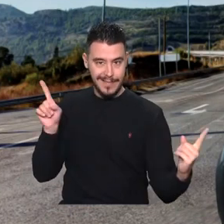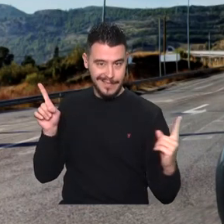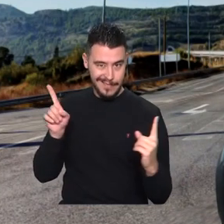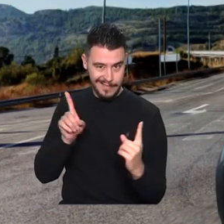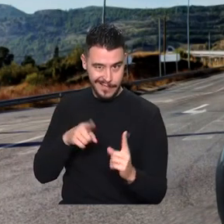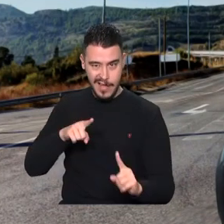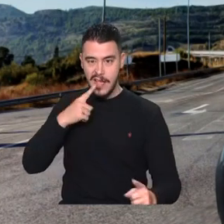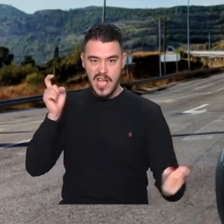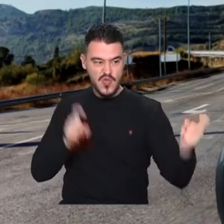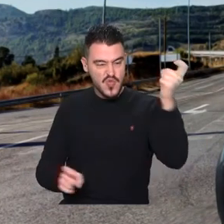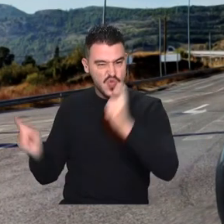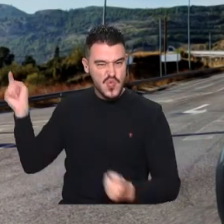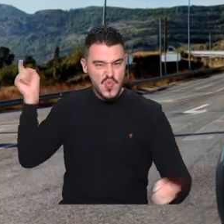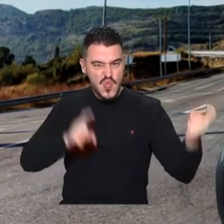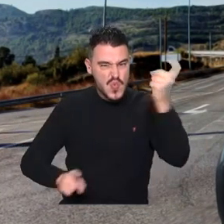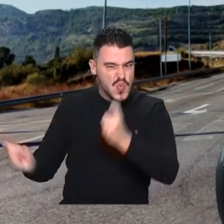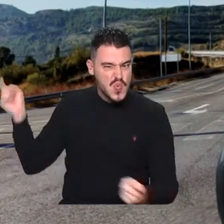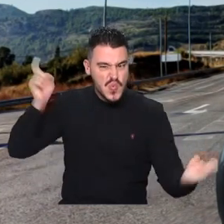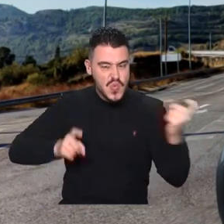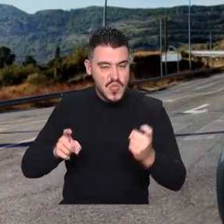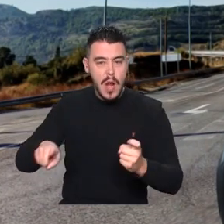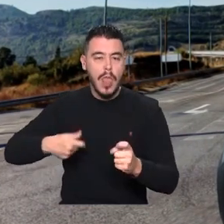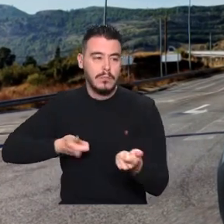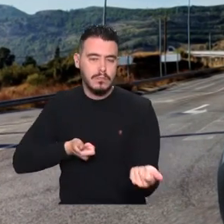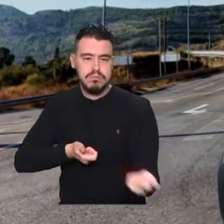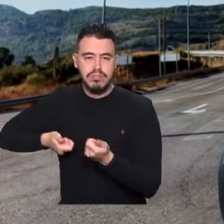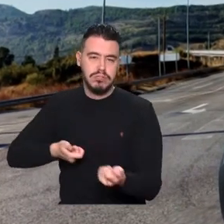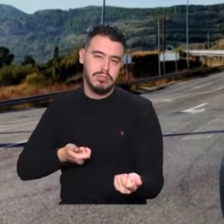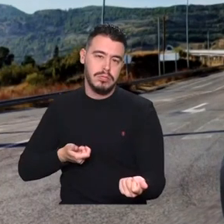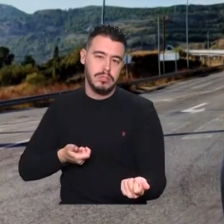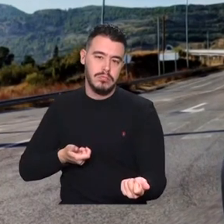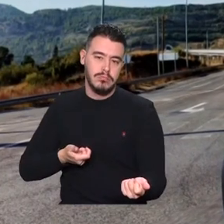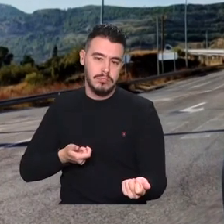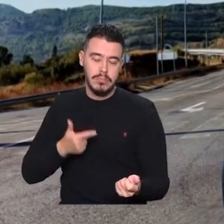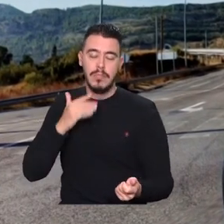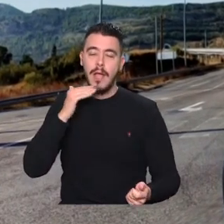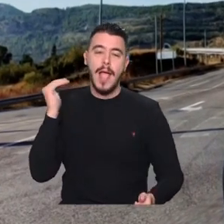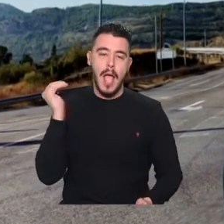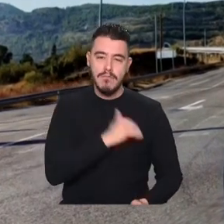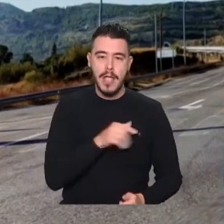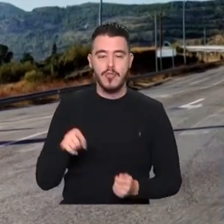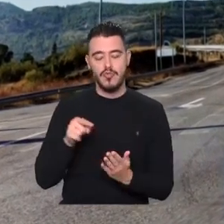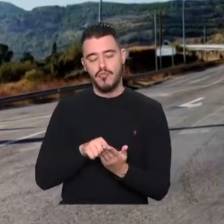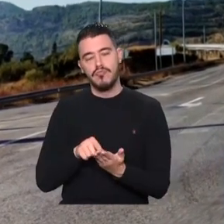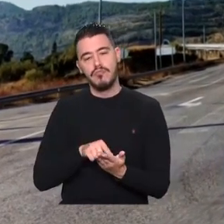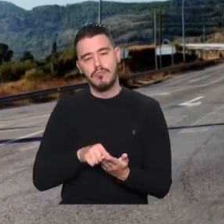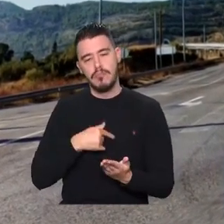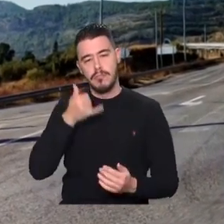γνώριζε. Έβγαλε την καραμπίνα, τον πυροβόλησε και τον σκότωσε. Αμέσως μετά τηλεφώνησε στην